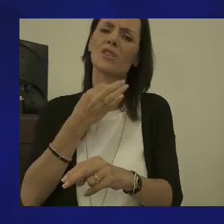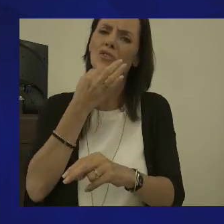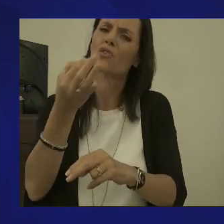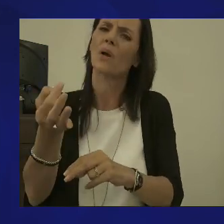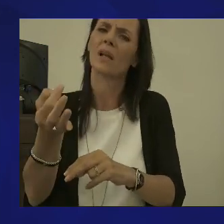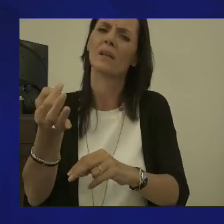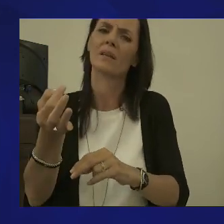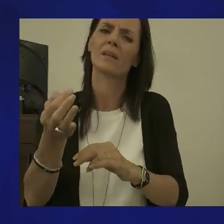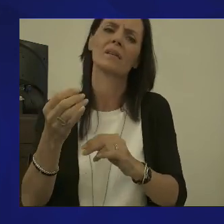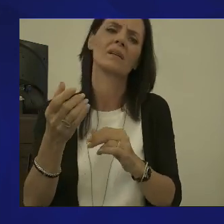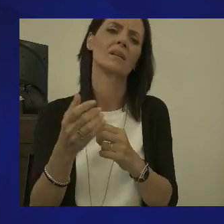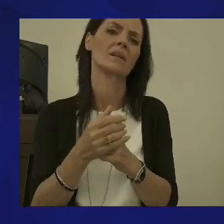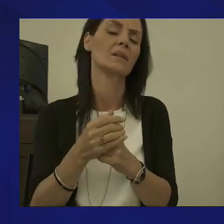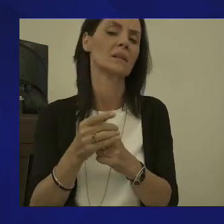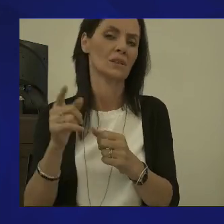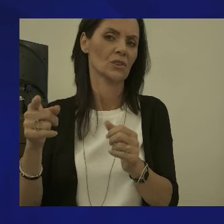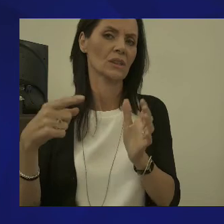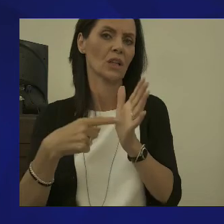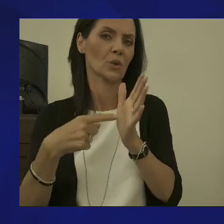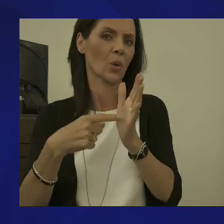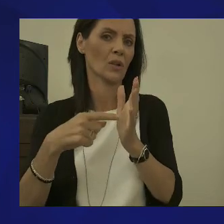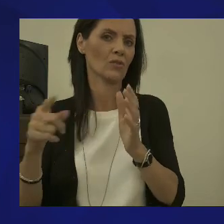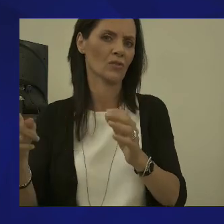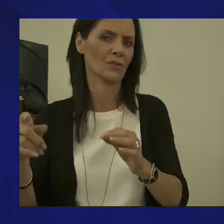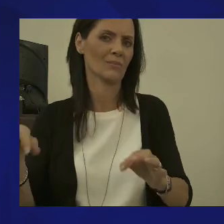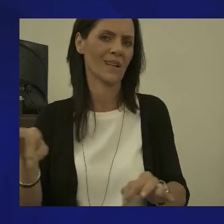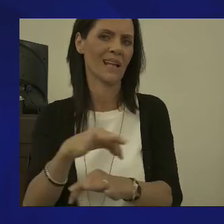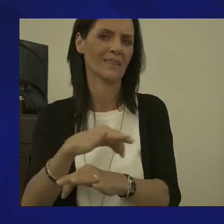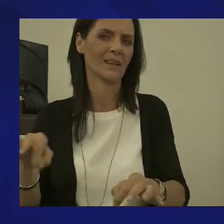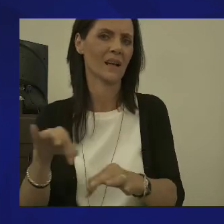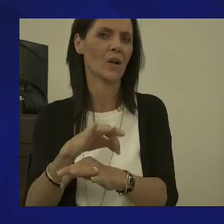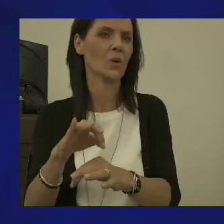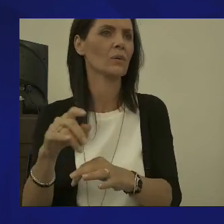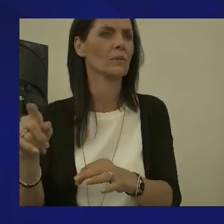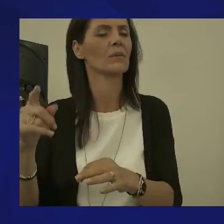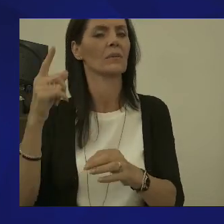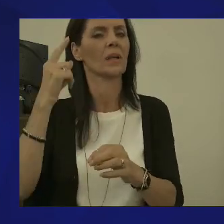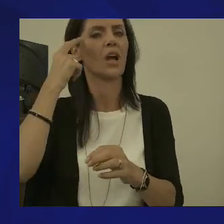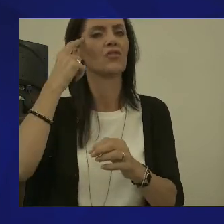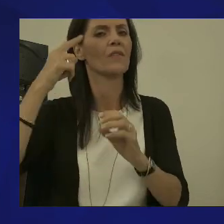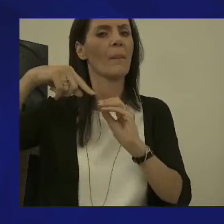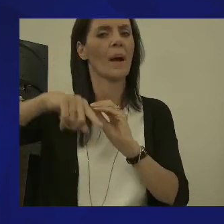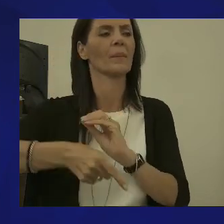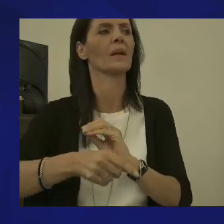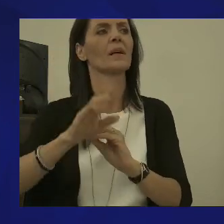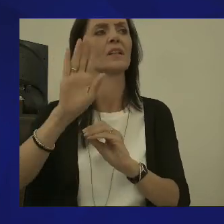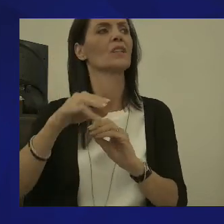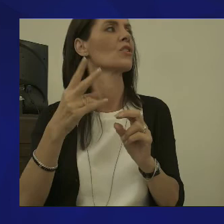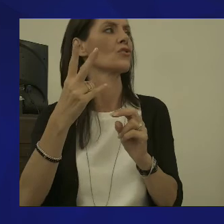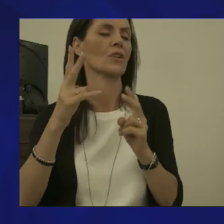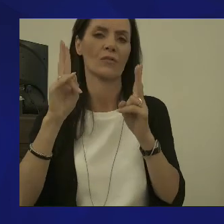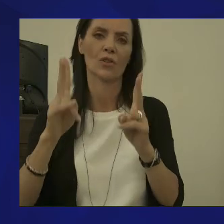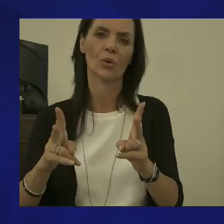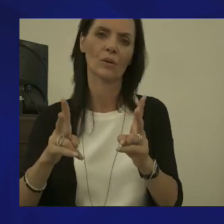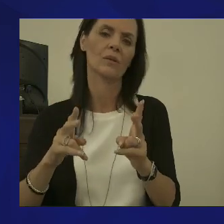כי באמת זה דורש חשיבה על האדריכלות והכל, איך הכי נכון לעשות את זה, אם זה משהו שאנחנו... יש שתי אפשרויות. אחת